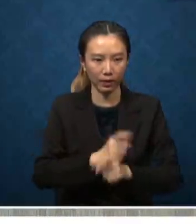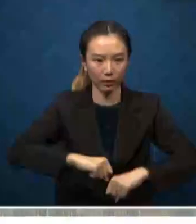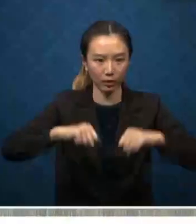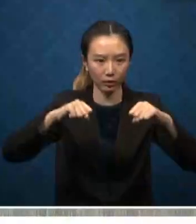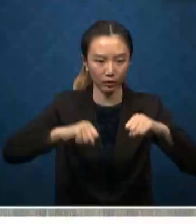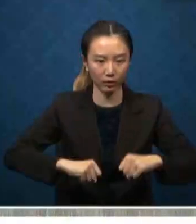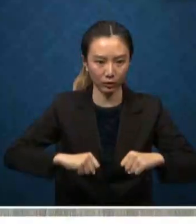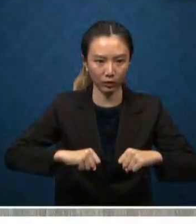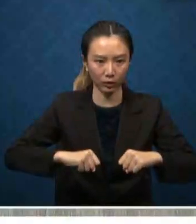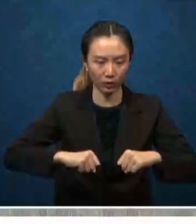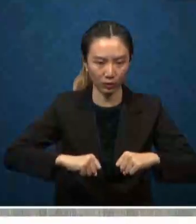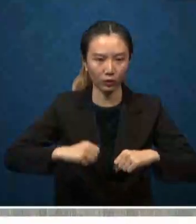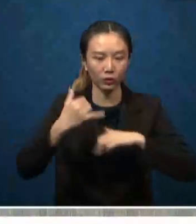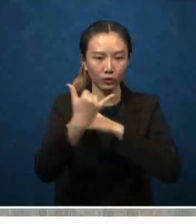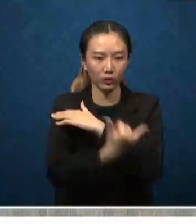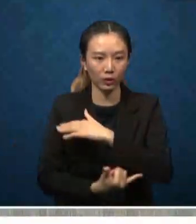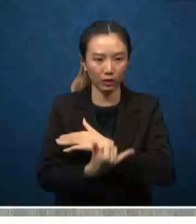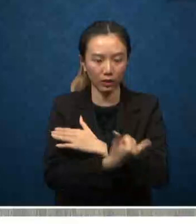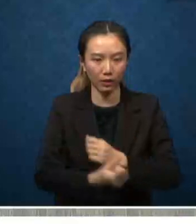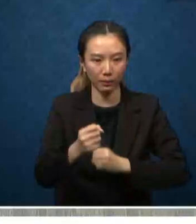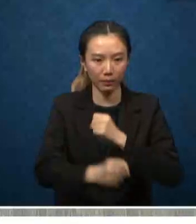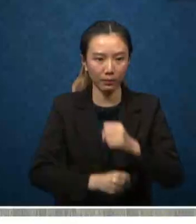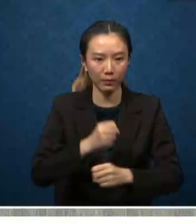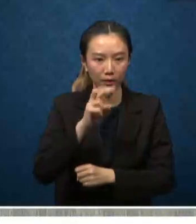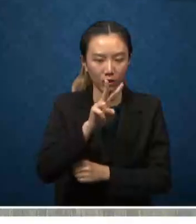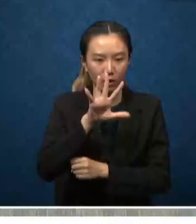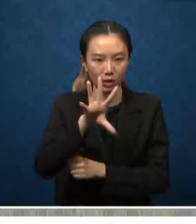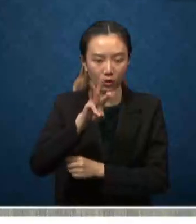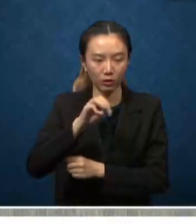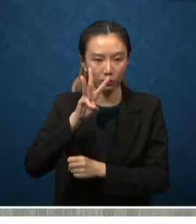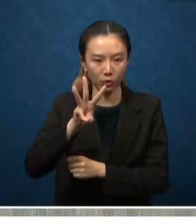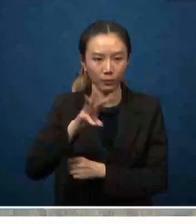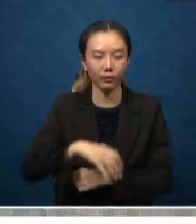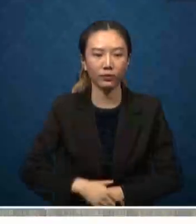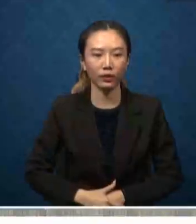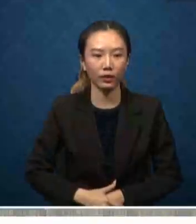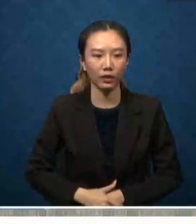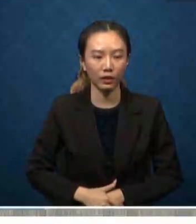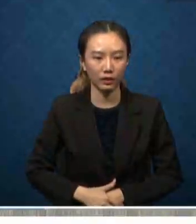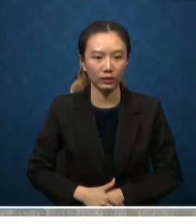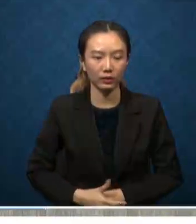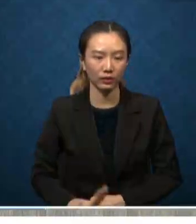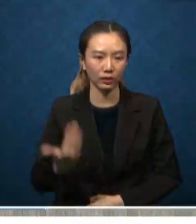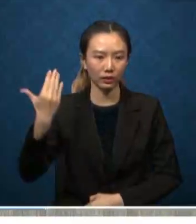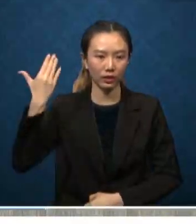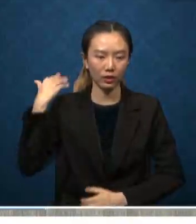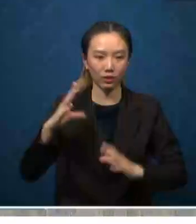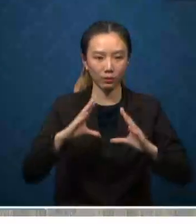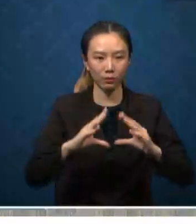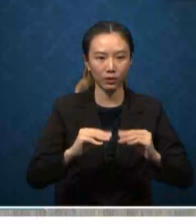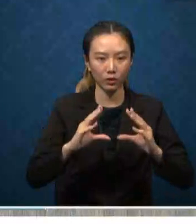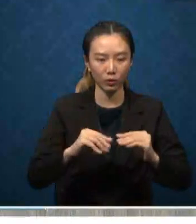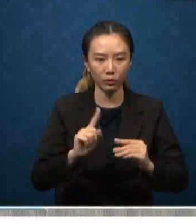เกี่ยวกับภาษีอากรพ.ศ.2566ซึ่งในคราวประชุมคณะกรรมการวิส